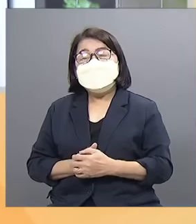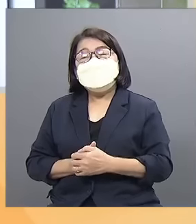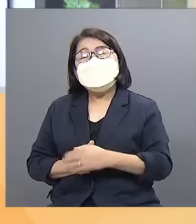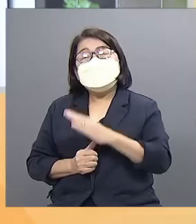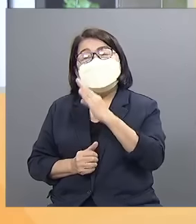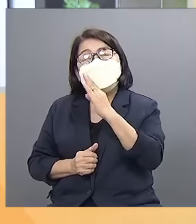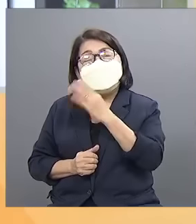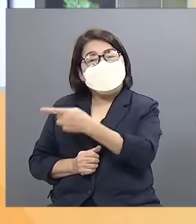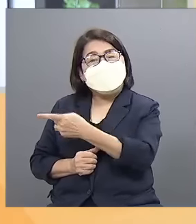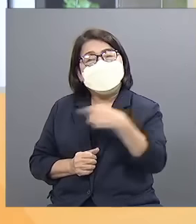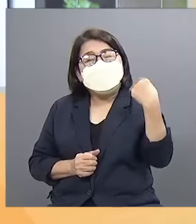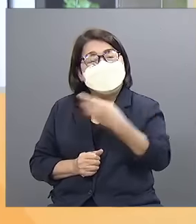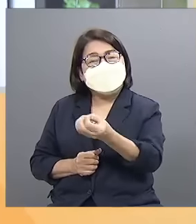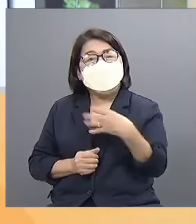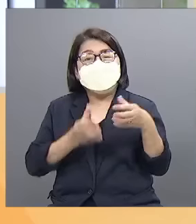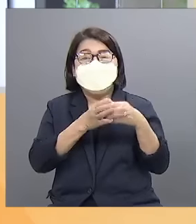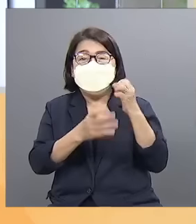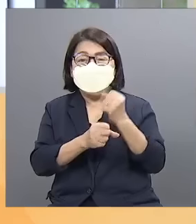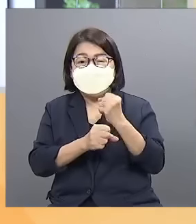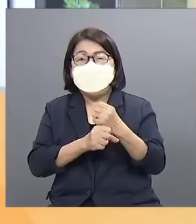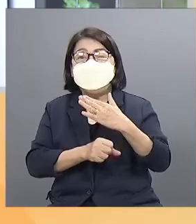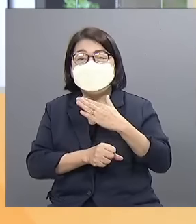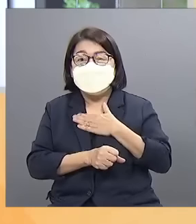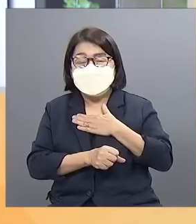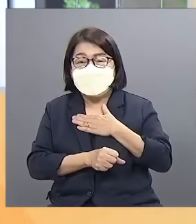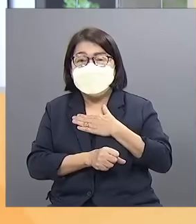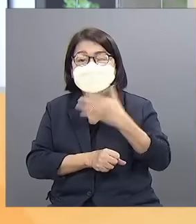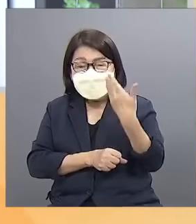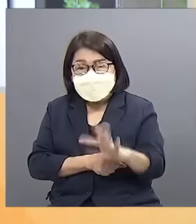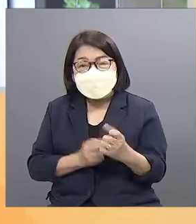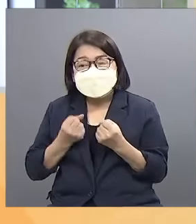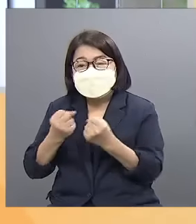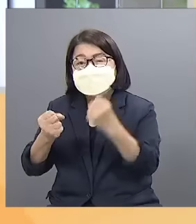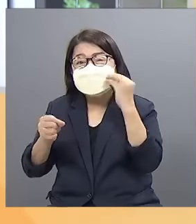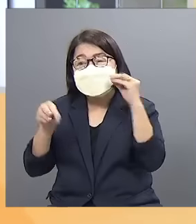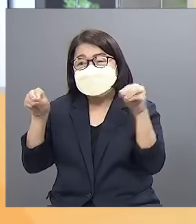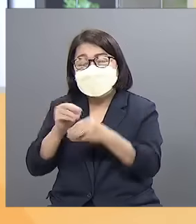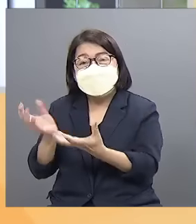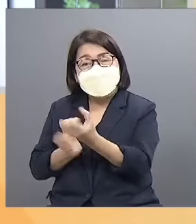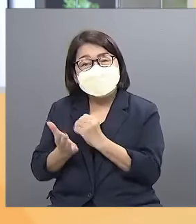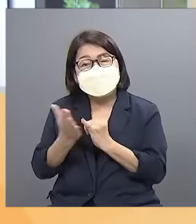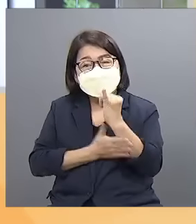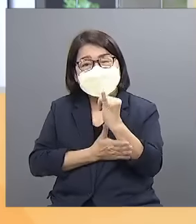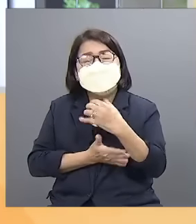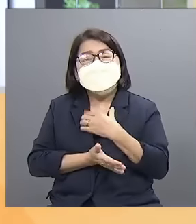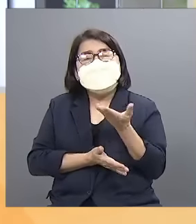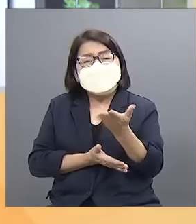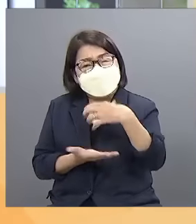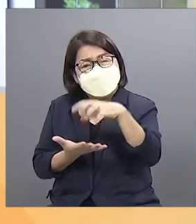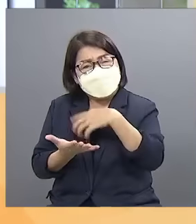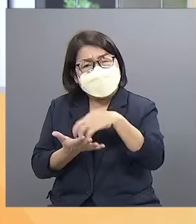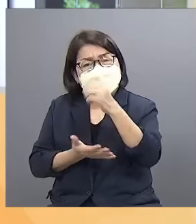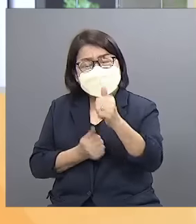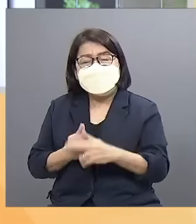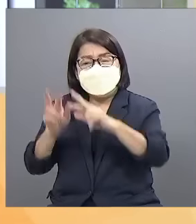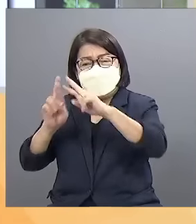ามีทมงานก็ทำเนี่ยมนสะดวกมากเลยนะครเดใหท่านปรชาเลอใหฟงก่อนในการดึงร้านยามามส่นช่วยในการกระจายย